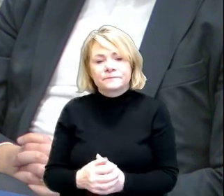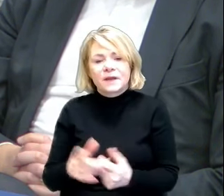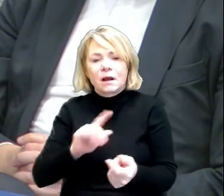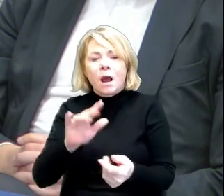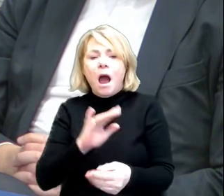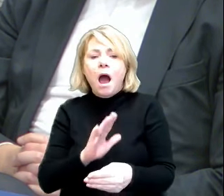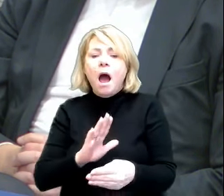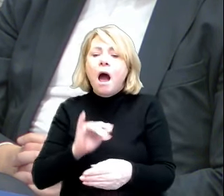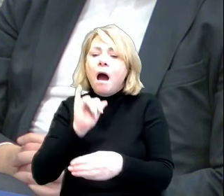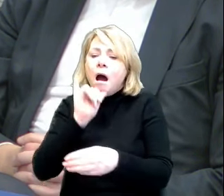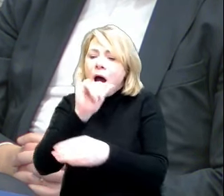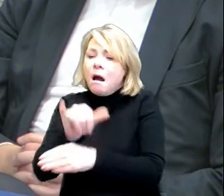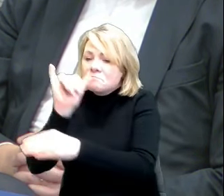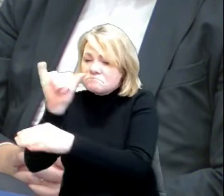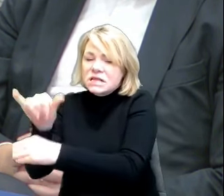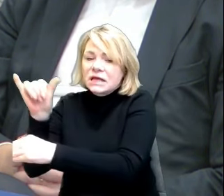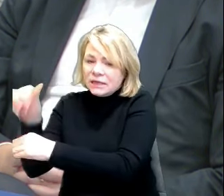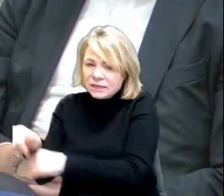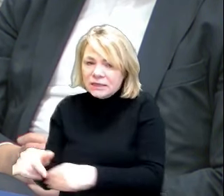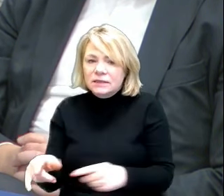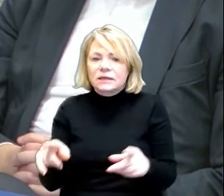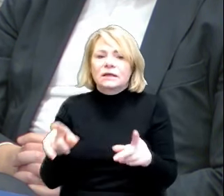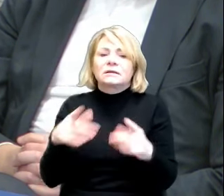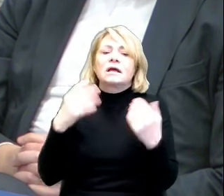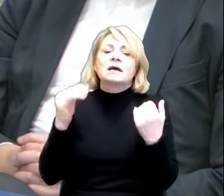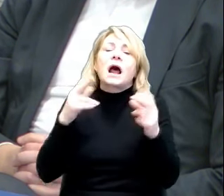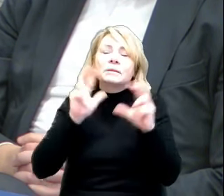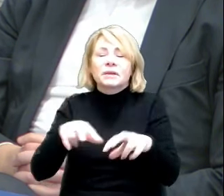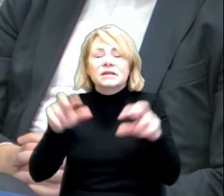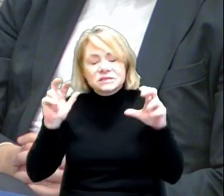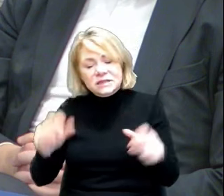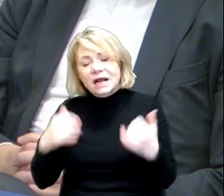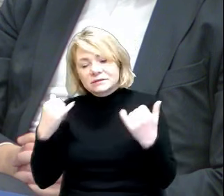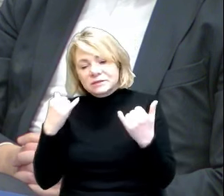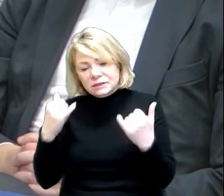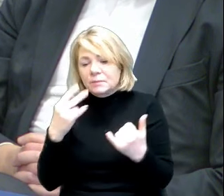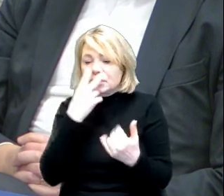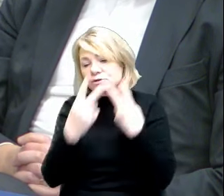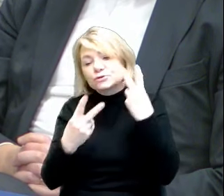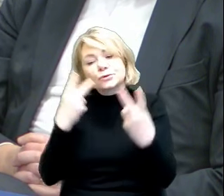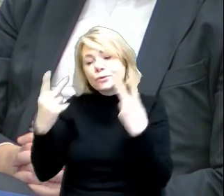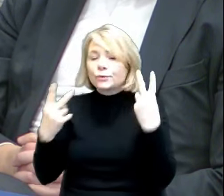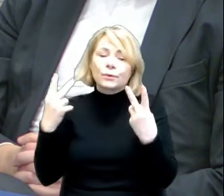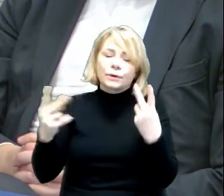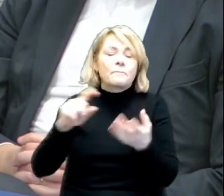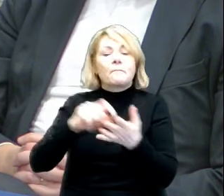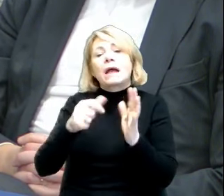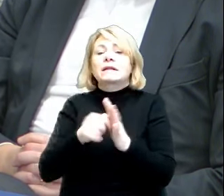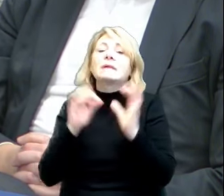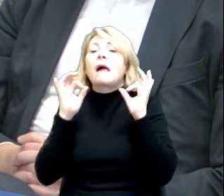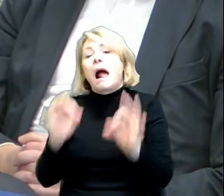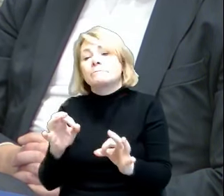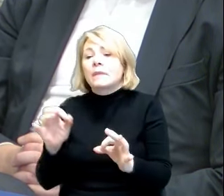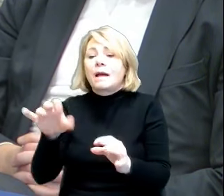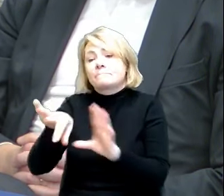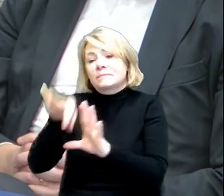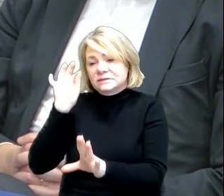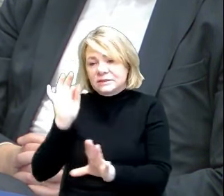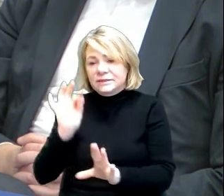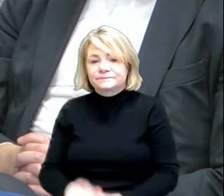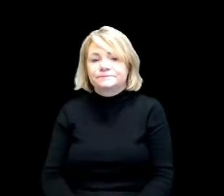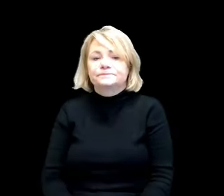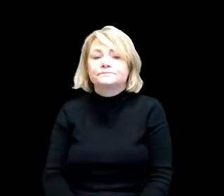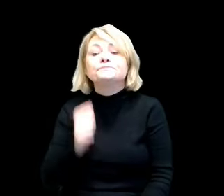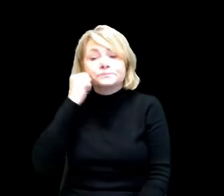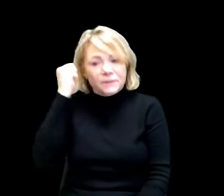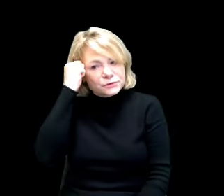padaliniai šiuo metu administracija vertina ir nagrinėja tinkamas patalpas kurios būtų galimos engti ačiū už